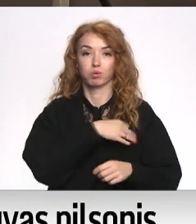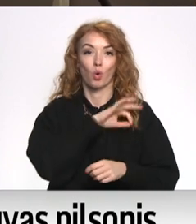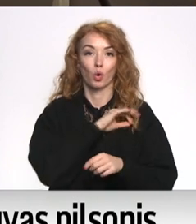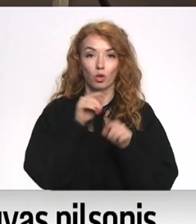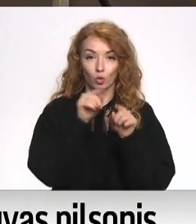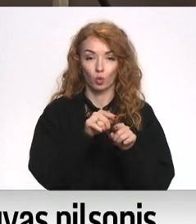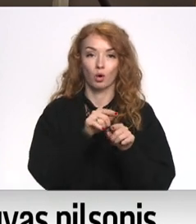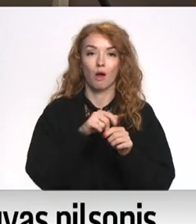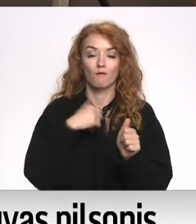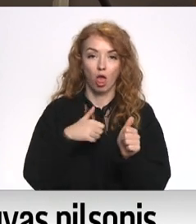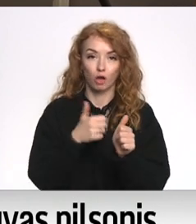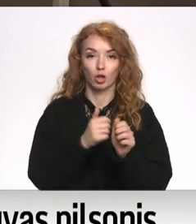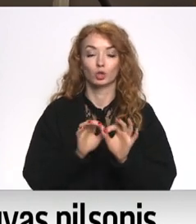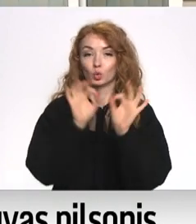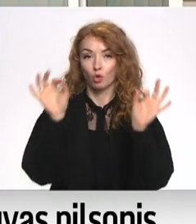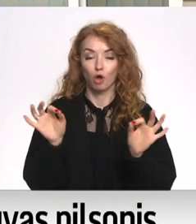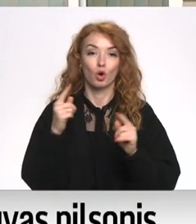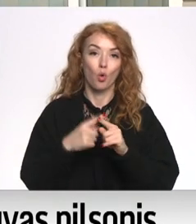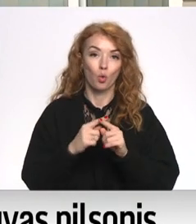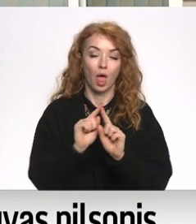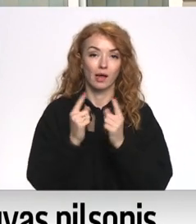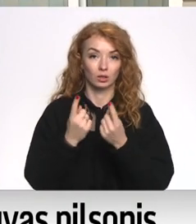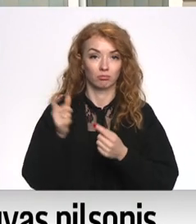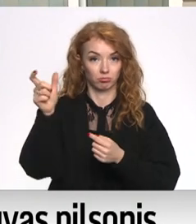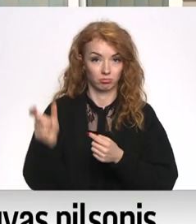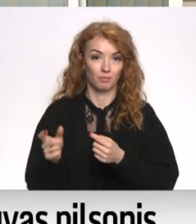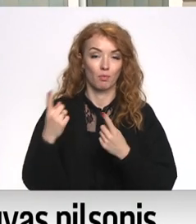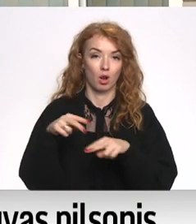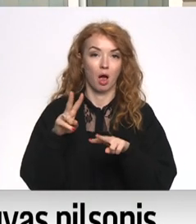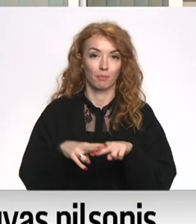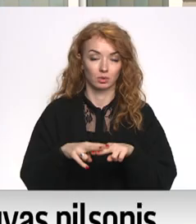prokuratūrai, kriminālu vajāšanas uzsākšanai un aizturētajiem